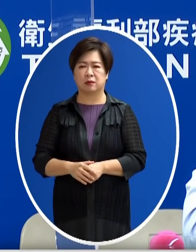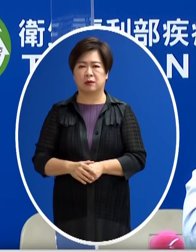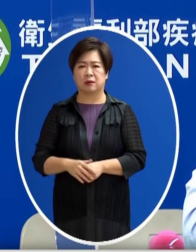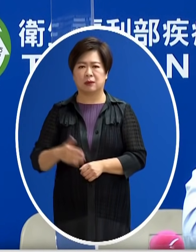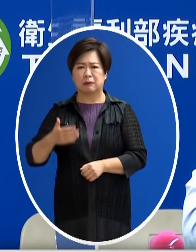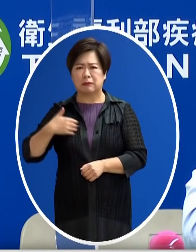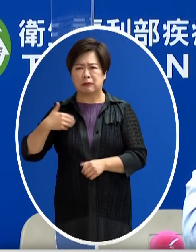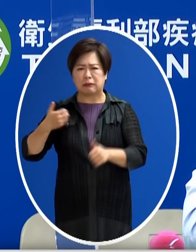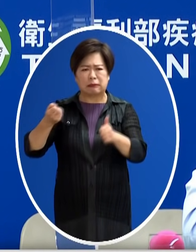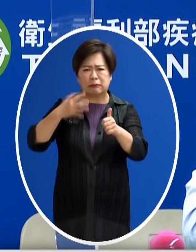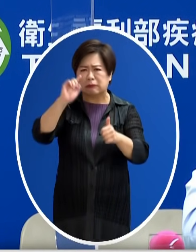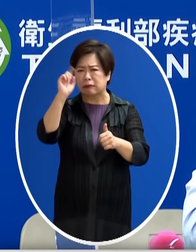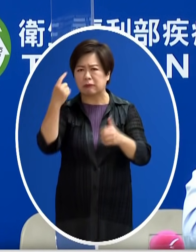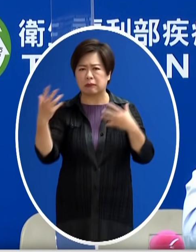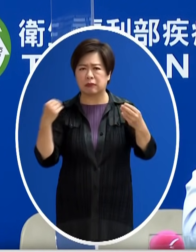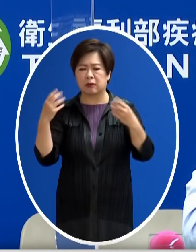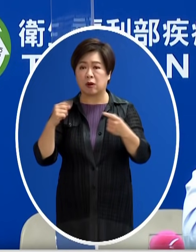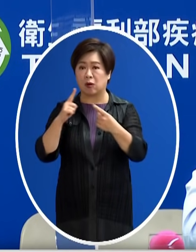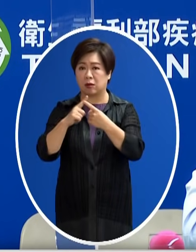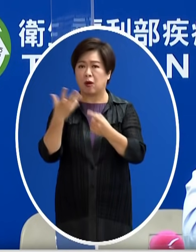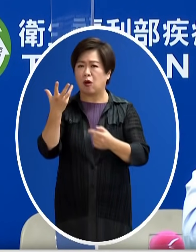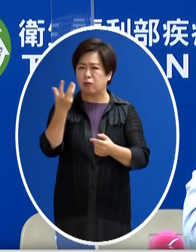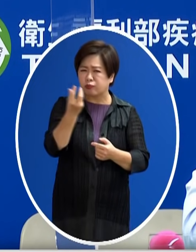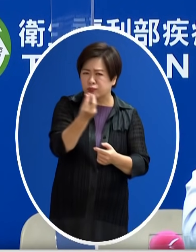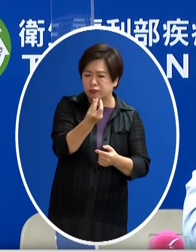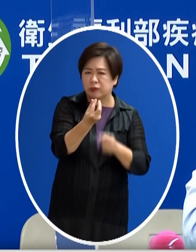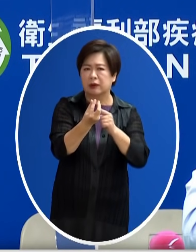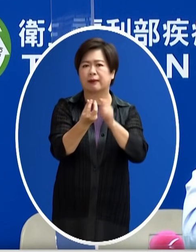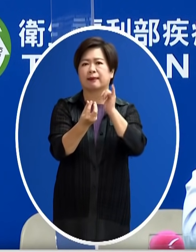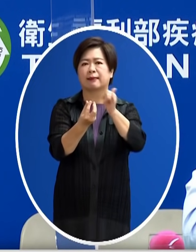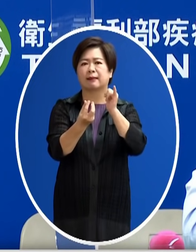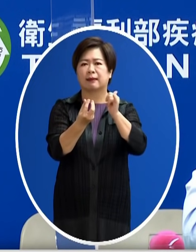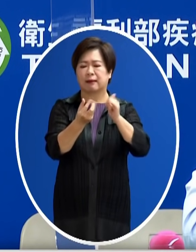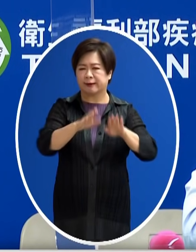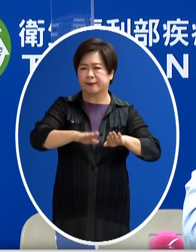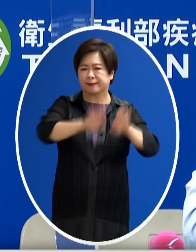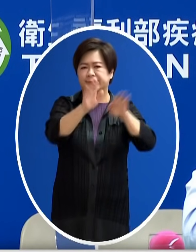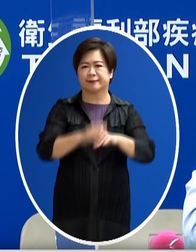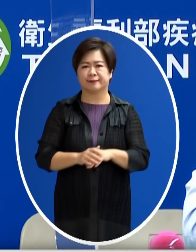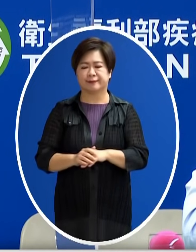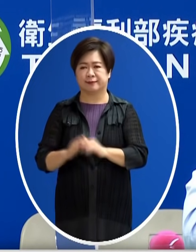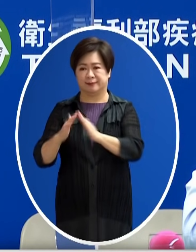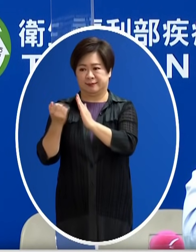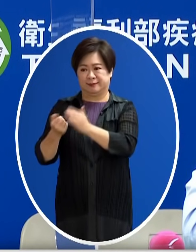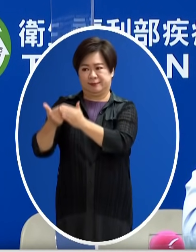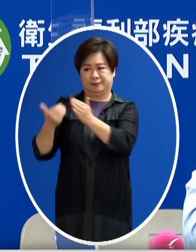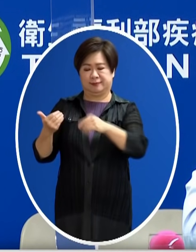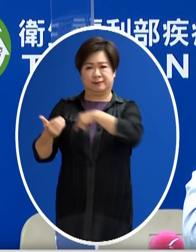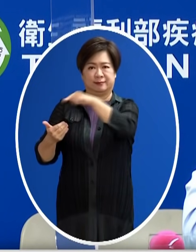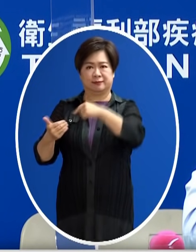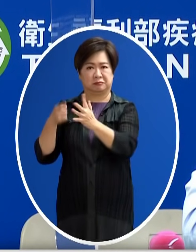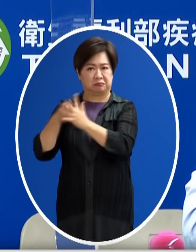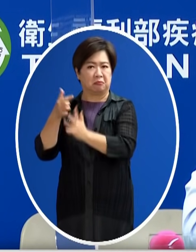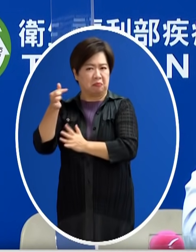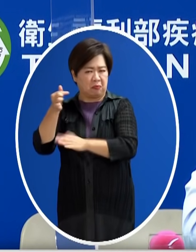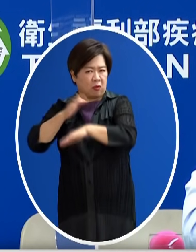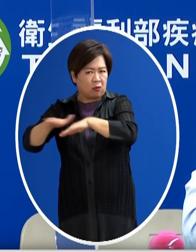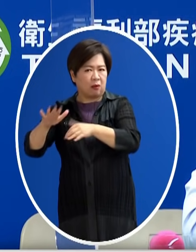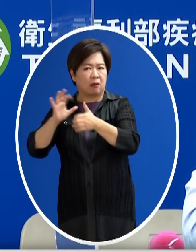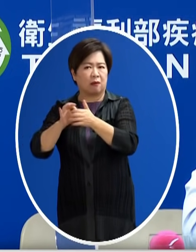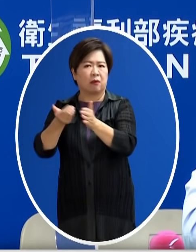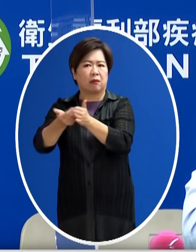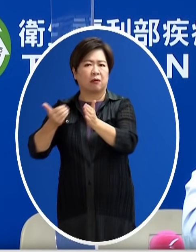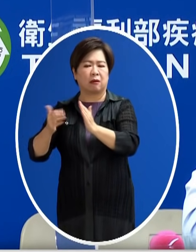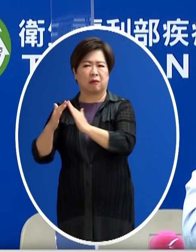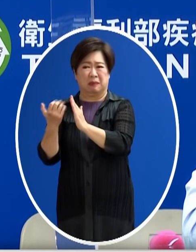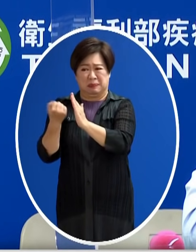来越少。好，那目前大概一定会持续这样进步。那居隔里面会有阳性的。因为前段时间居家隔离的人